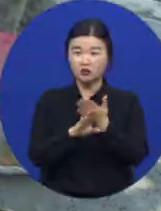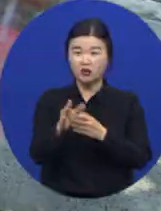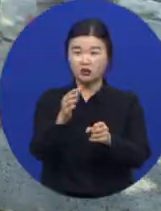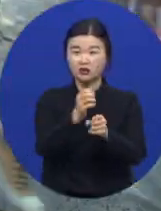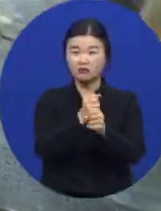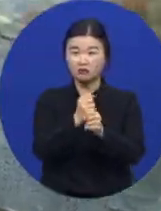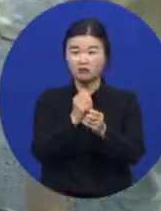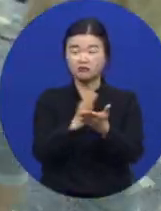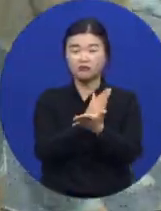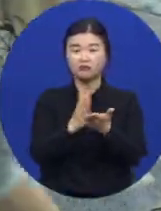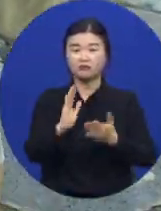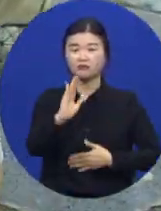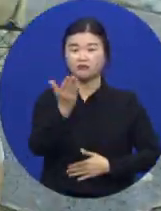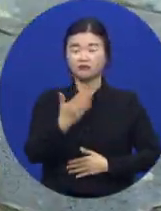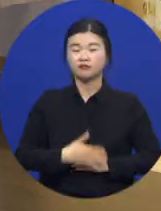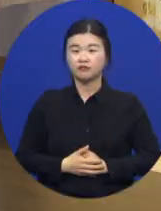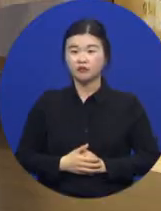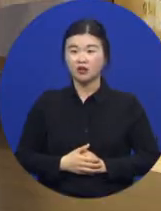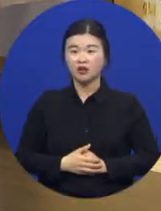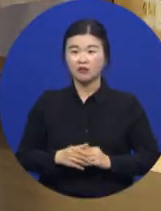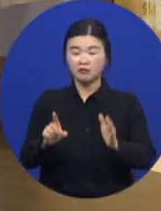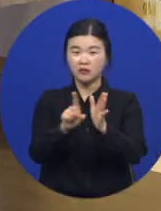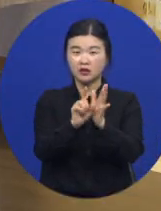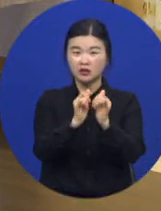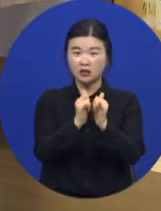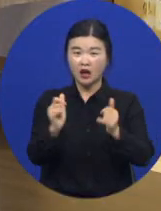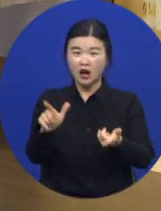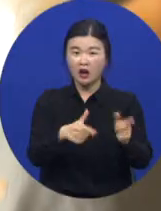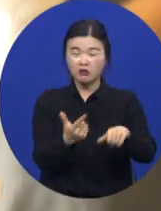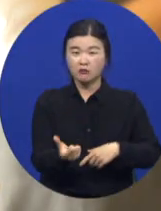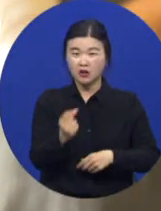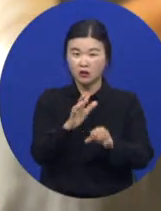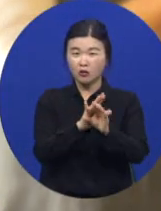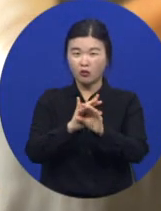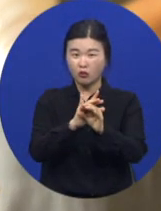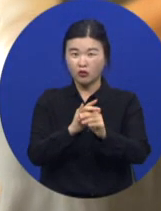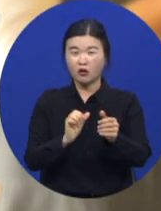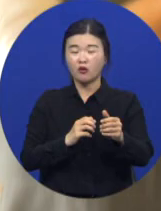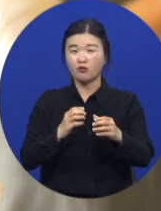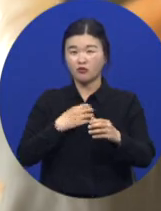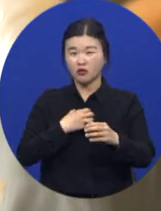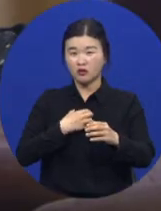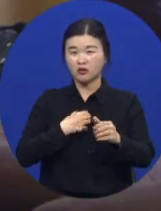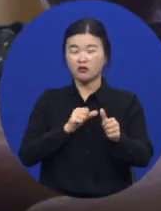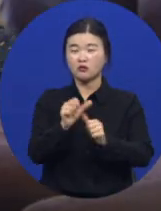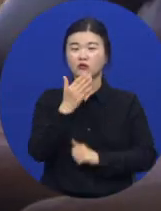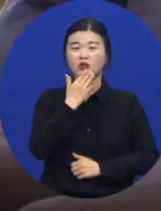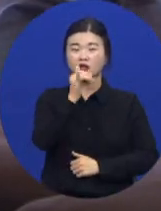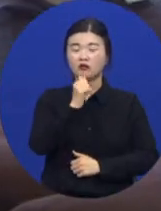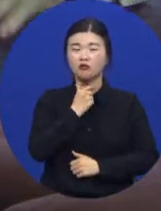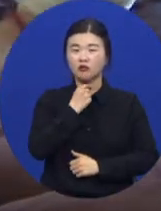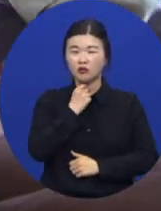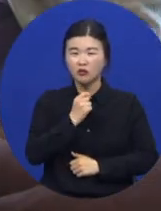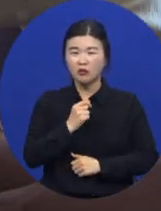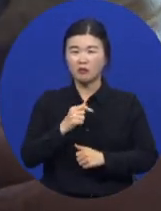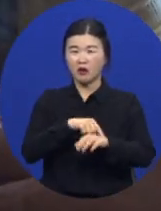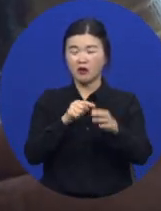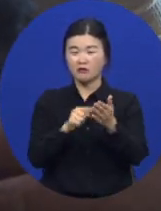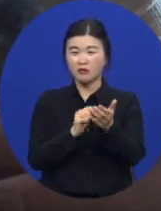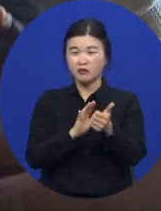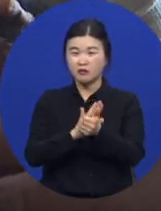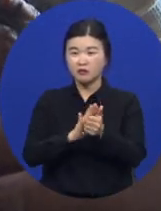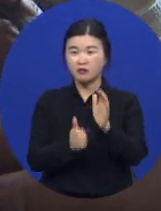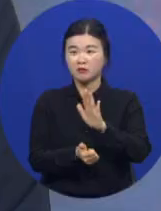음식은 포장에 배부됐습니다. 신도들은 하루빨리 코로나19 위기를 극복할 수 있기를 바라며 마음의 위로와